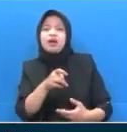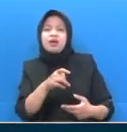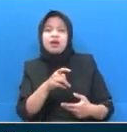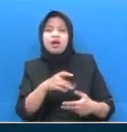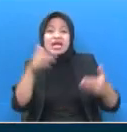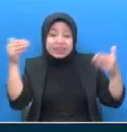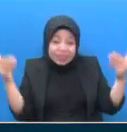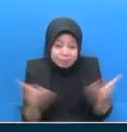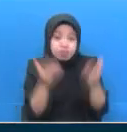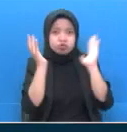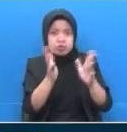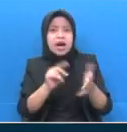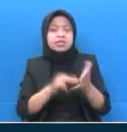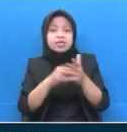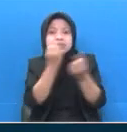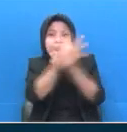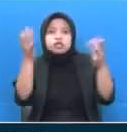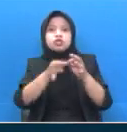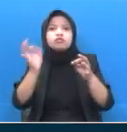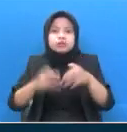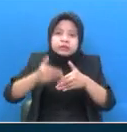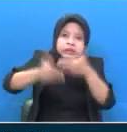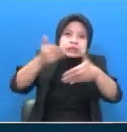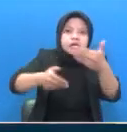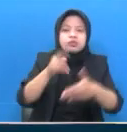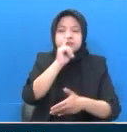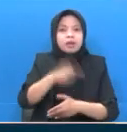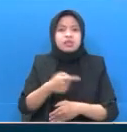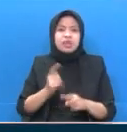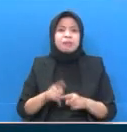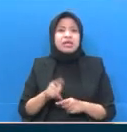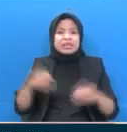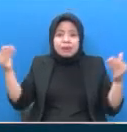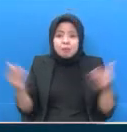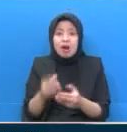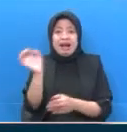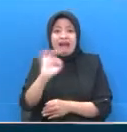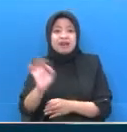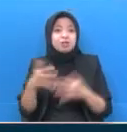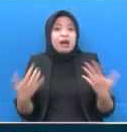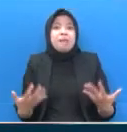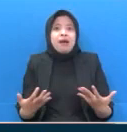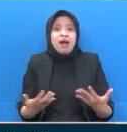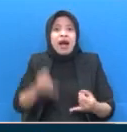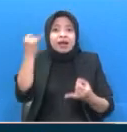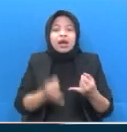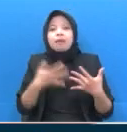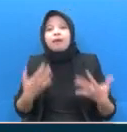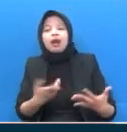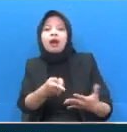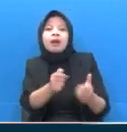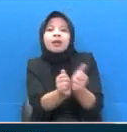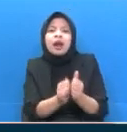itu ketemu, itu akan menjadikan jalan kedepannya itu lapang. Tapi kalau ini tidak ketemu, apa betul ujuk-ujuk kok adanya suatu tindak